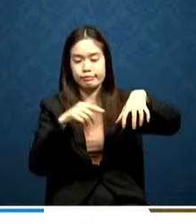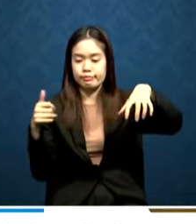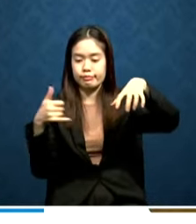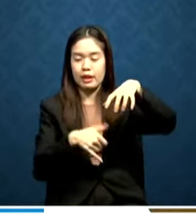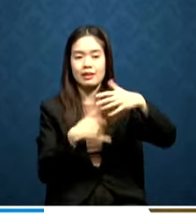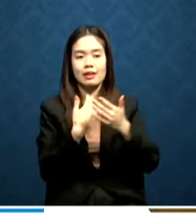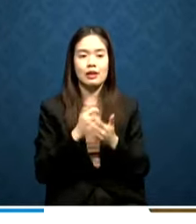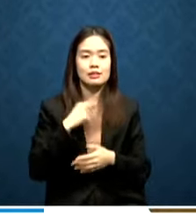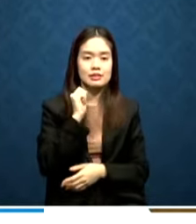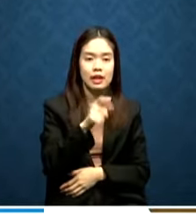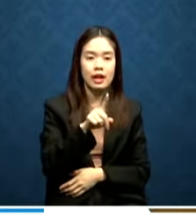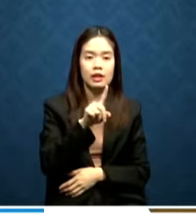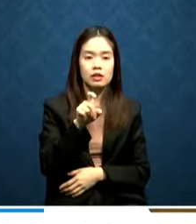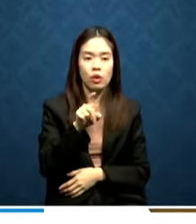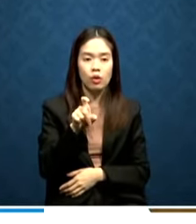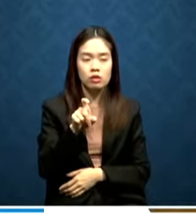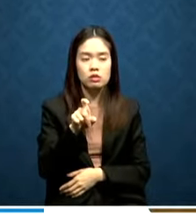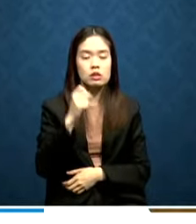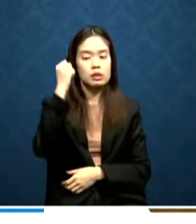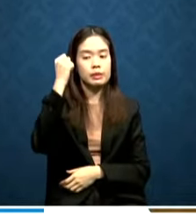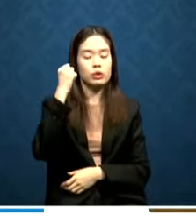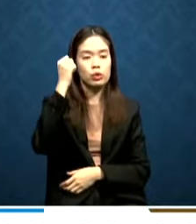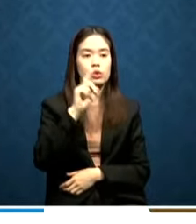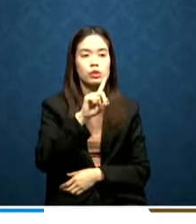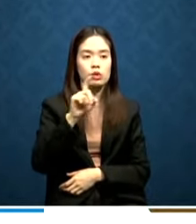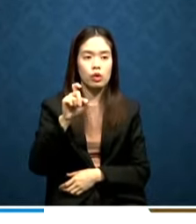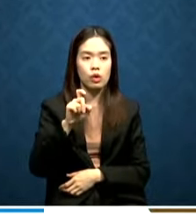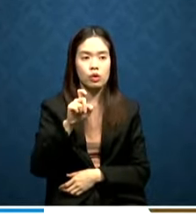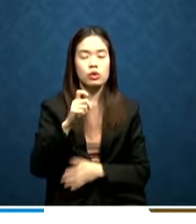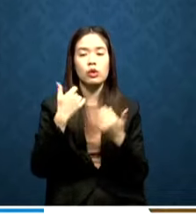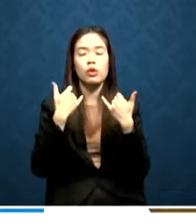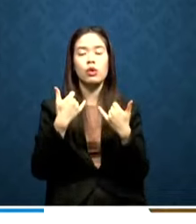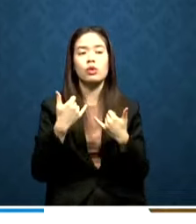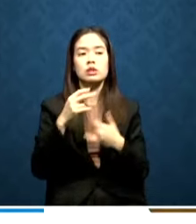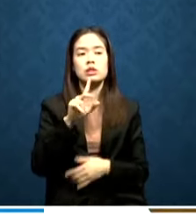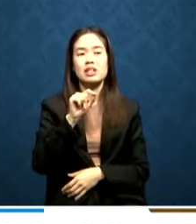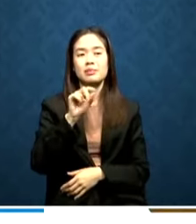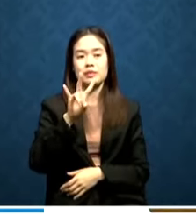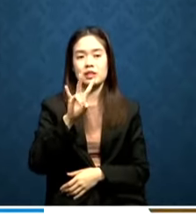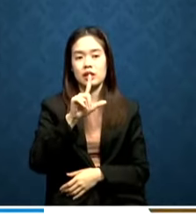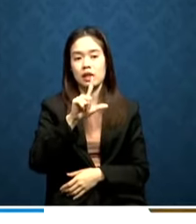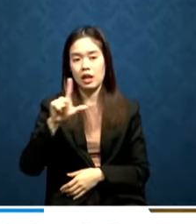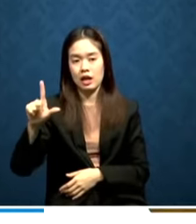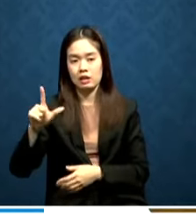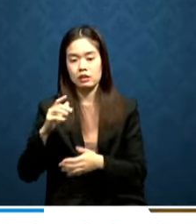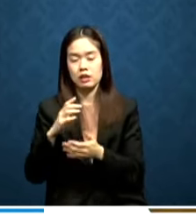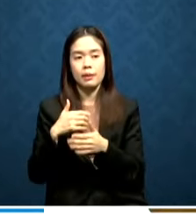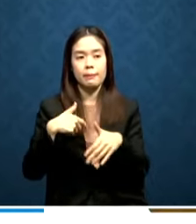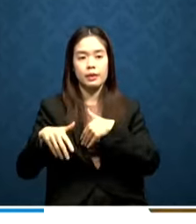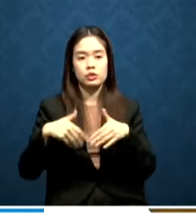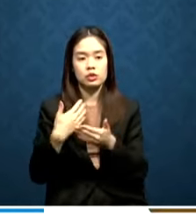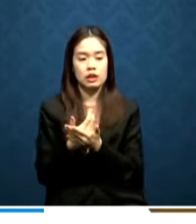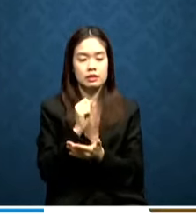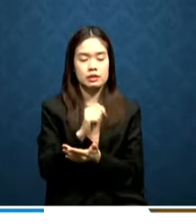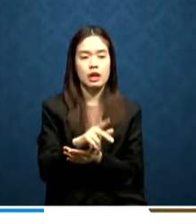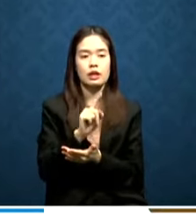าทเนี่ยค่ารถที่ออกมาเนี่ยออกมา27ล้านคนก็2,700ล้านแล้วสำหรับประชาชนมันเป็นการประหยัดเงิน